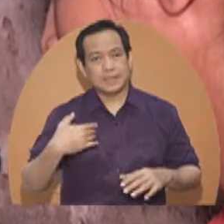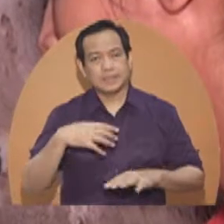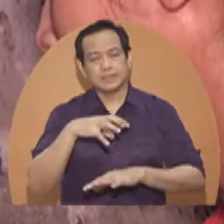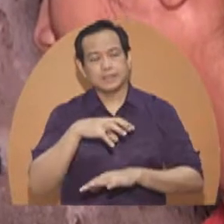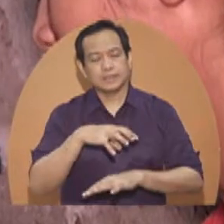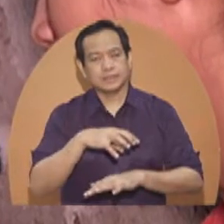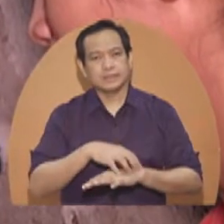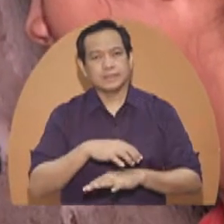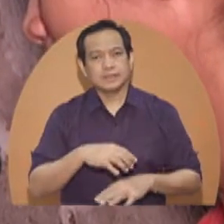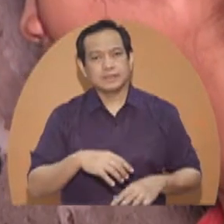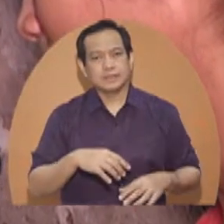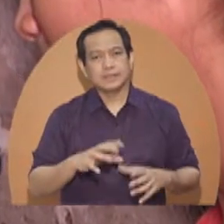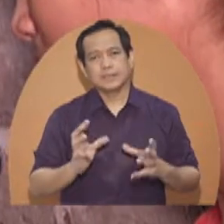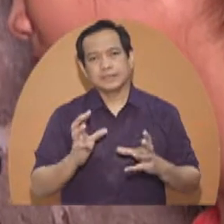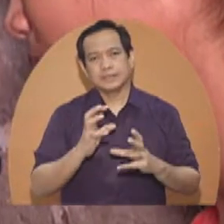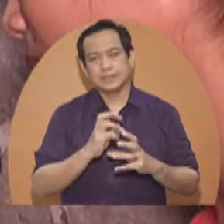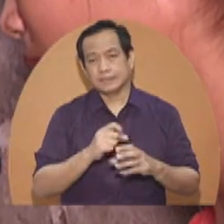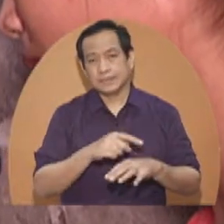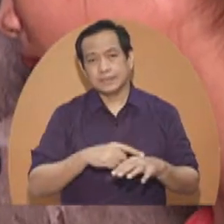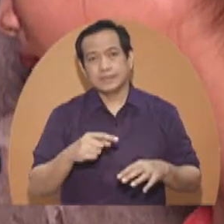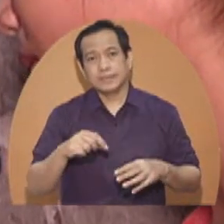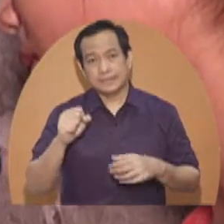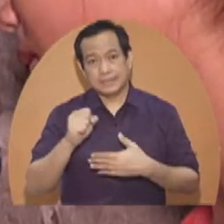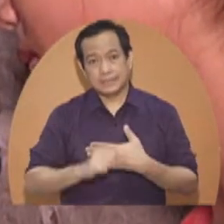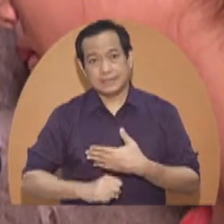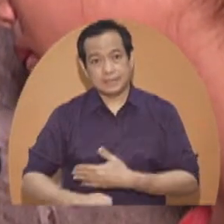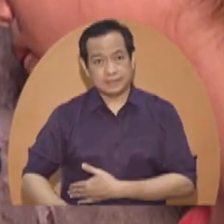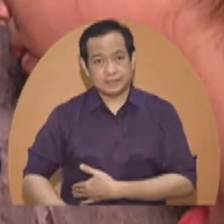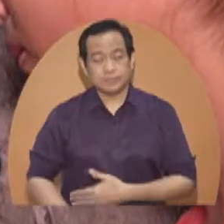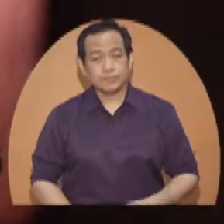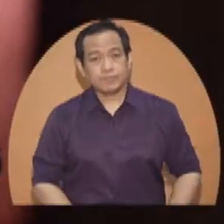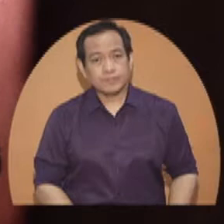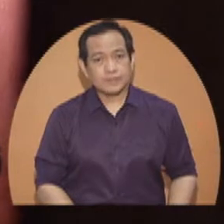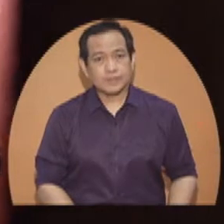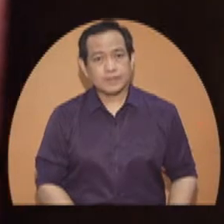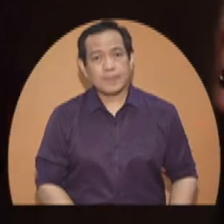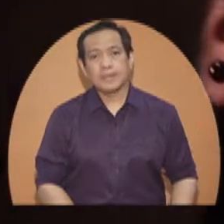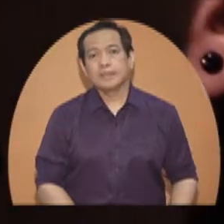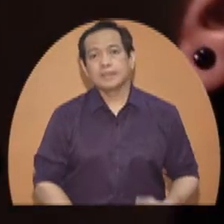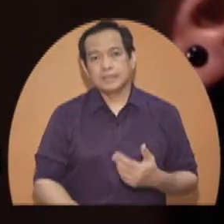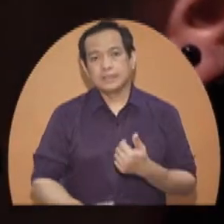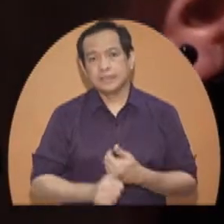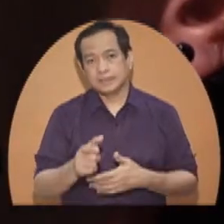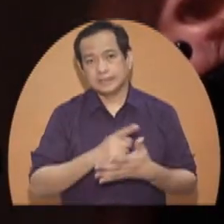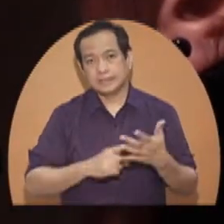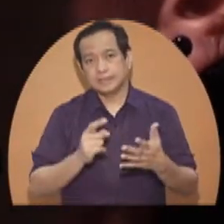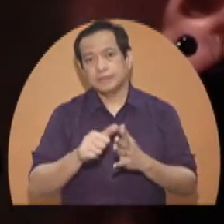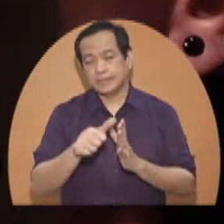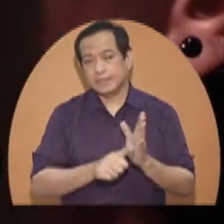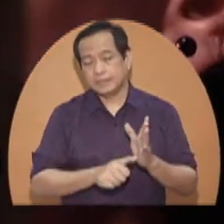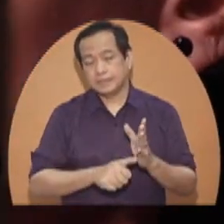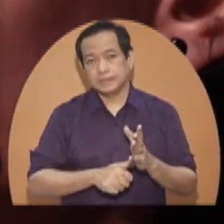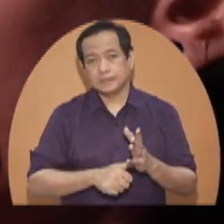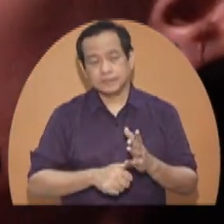po yung nagkabukol kaya po parang namuupo po yung dumi sa tagiliran niya. Naging masela ng operasyon